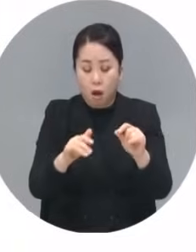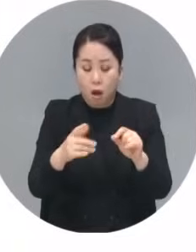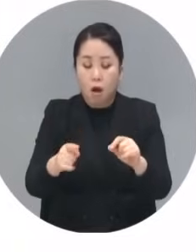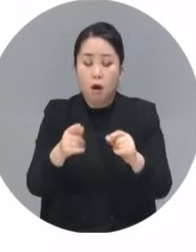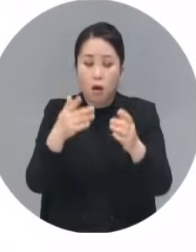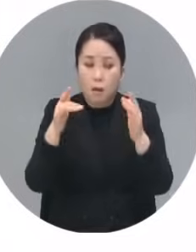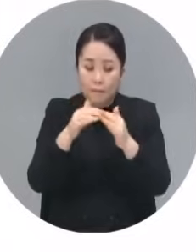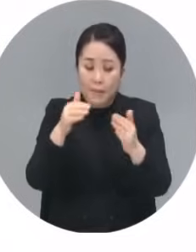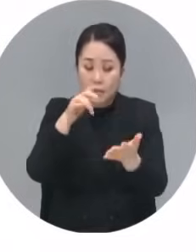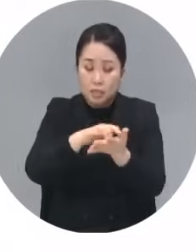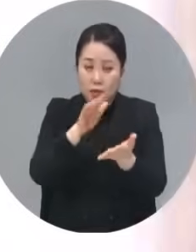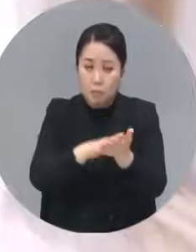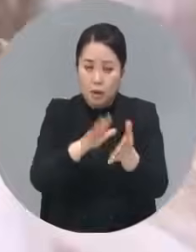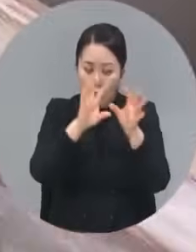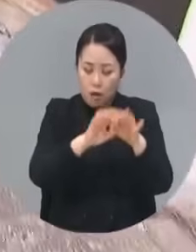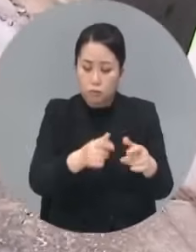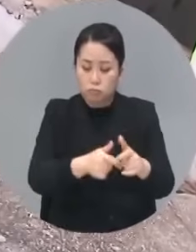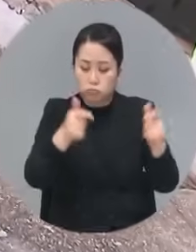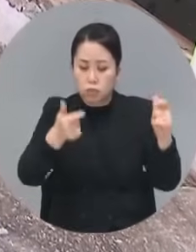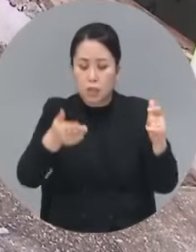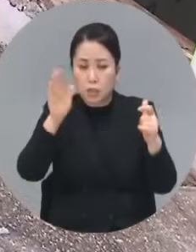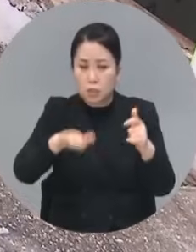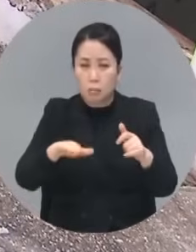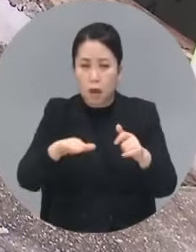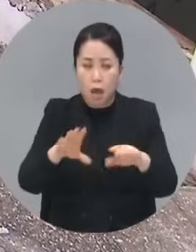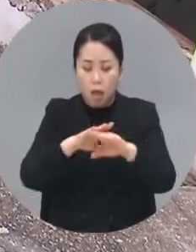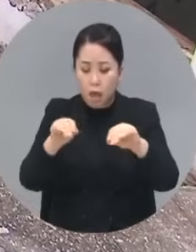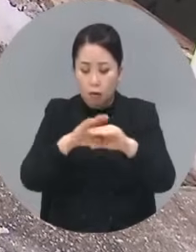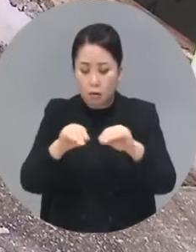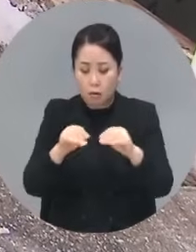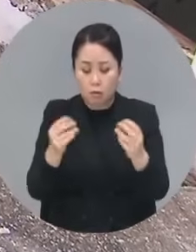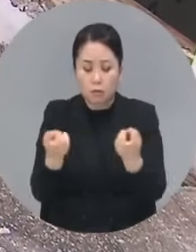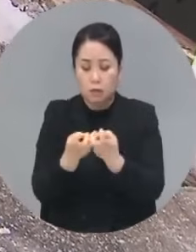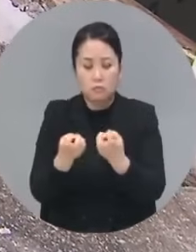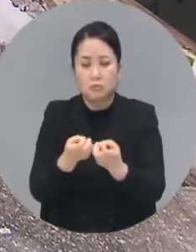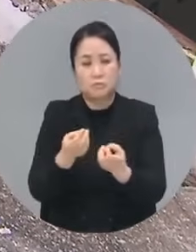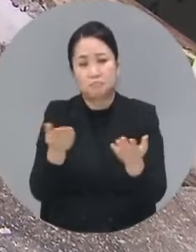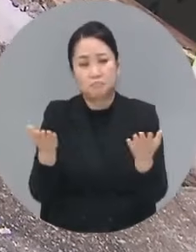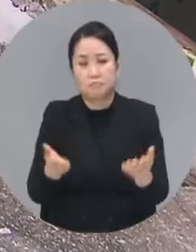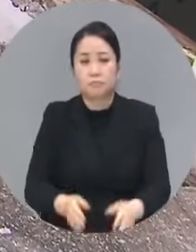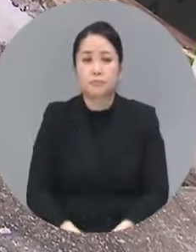손에 잡히는 대책은 전무한 것이 현실입니다. MBC 뉴스 조민입니다.